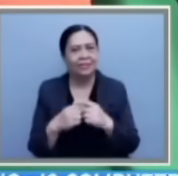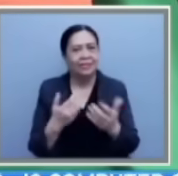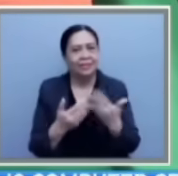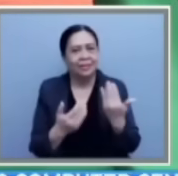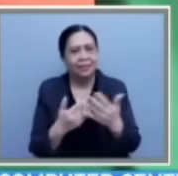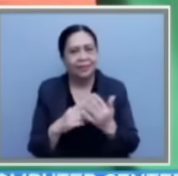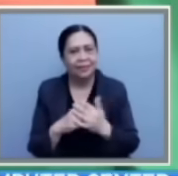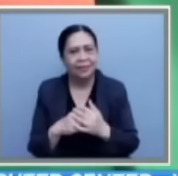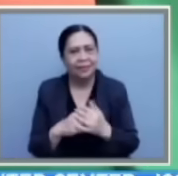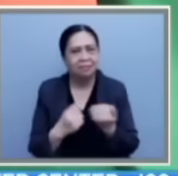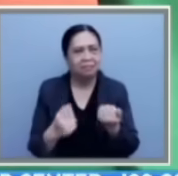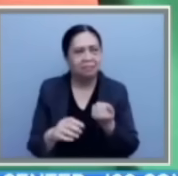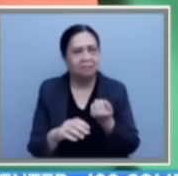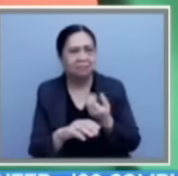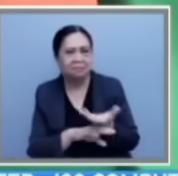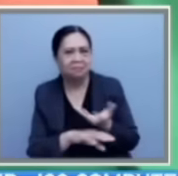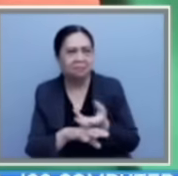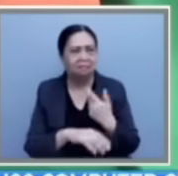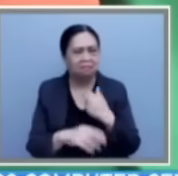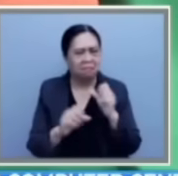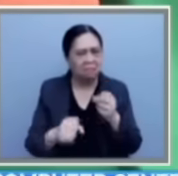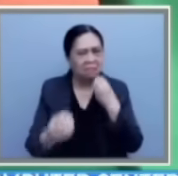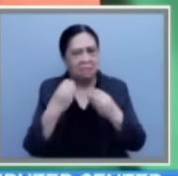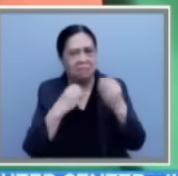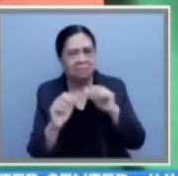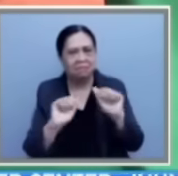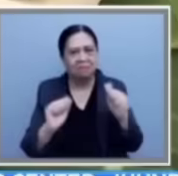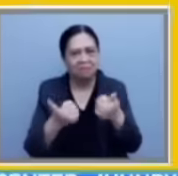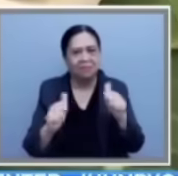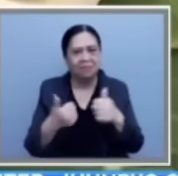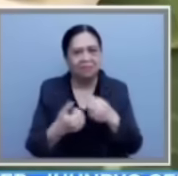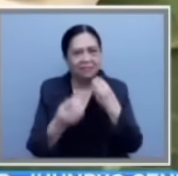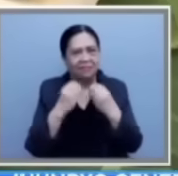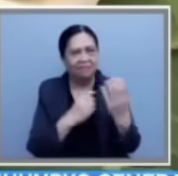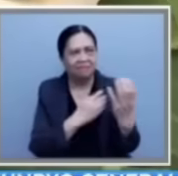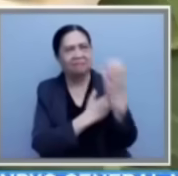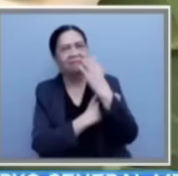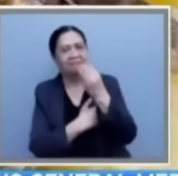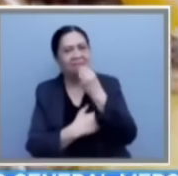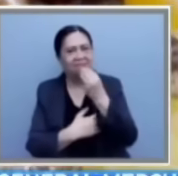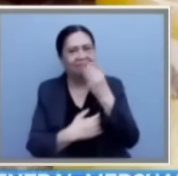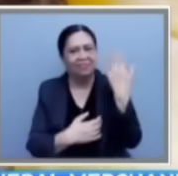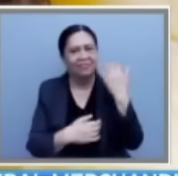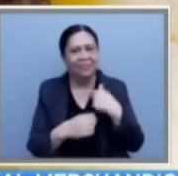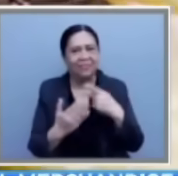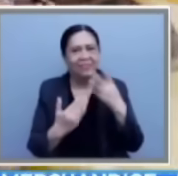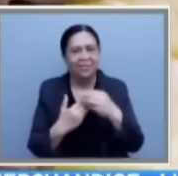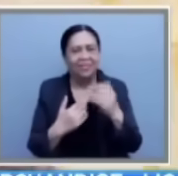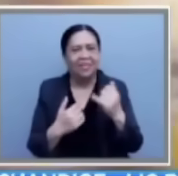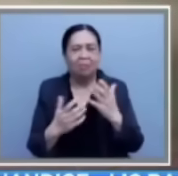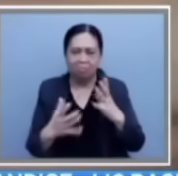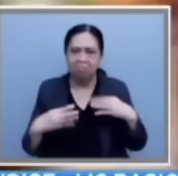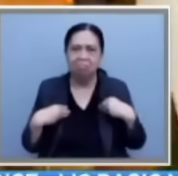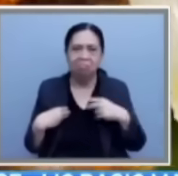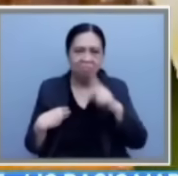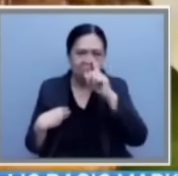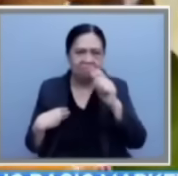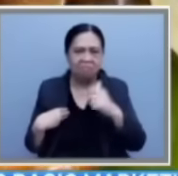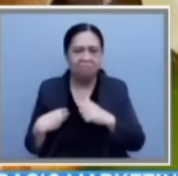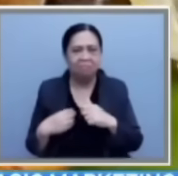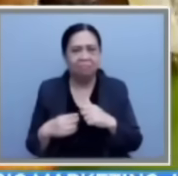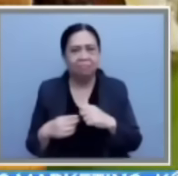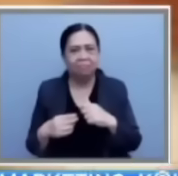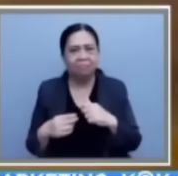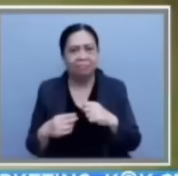Magpasikat sa mga kakaibigan pinakain ako doon sa aking programa niyan at kumain ako yung walang ano ah kahit na